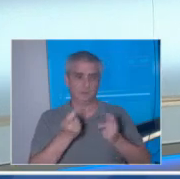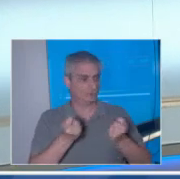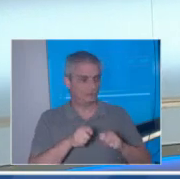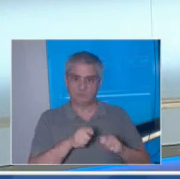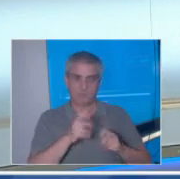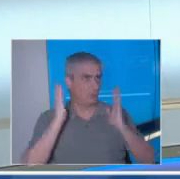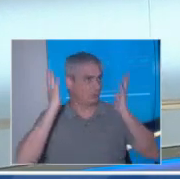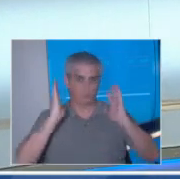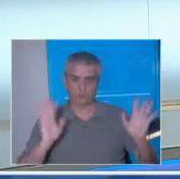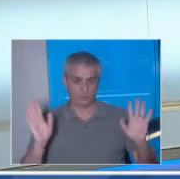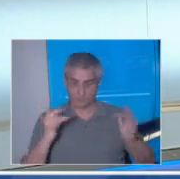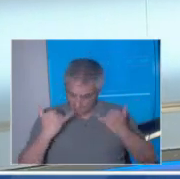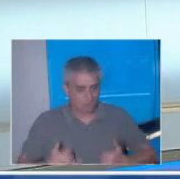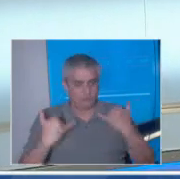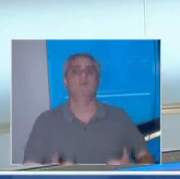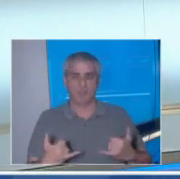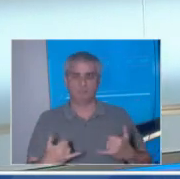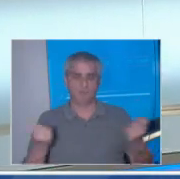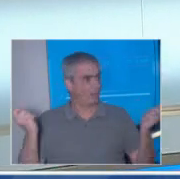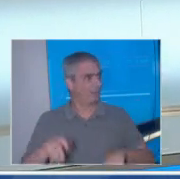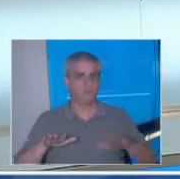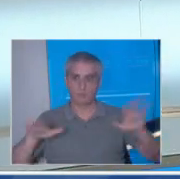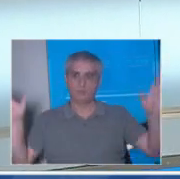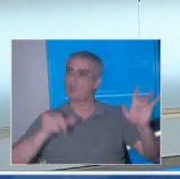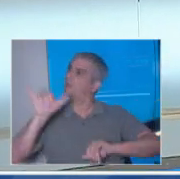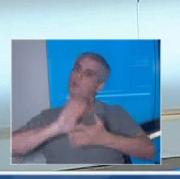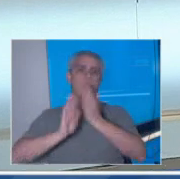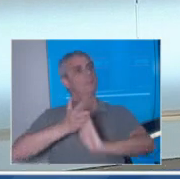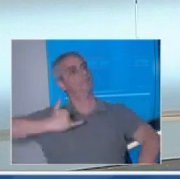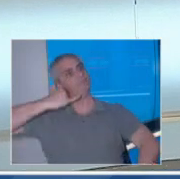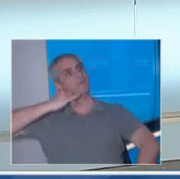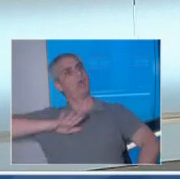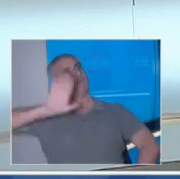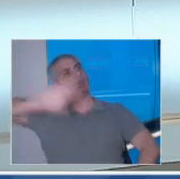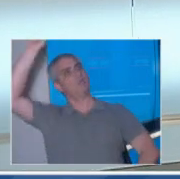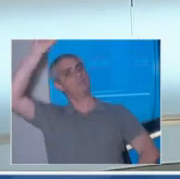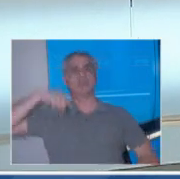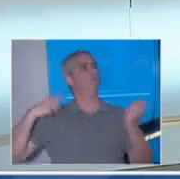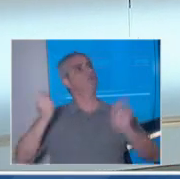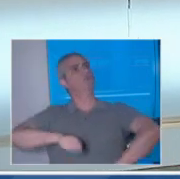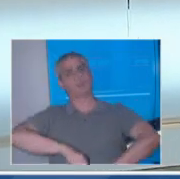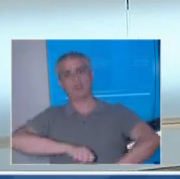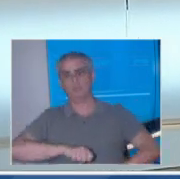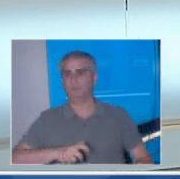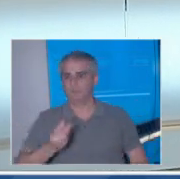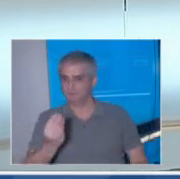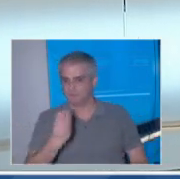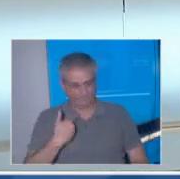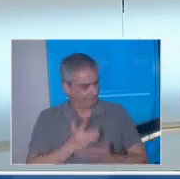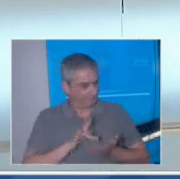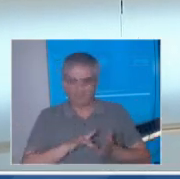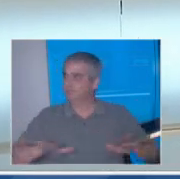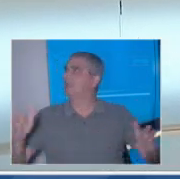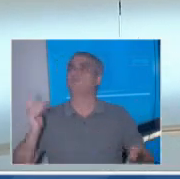שביתה שערורייתית. כן. מהרגע להרגע, לסגור את נתב"ג. אין המראות. אין המראות. אין המראות, אנחנו יוצאים לשביתה, לא הרבה עשרים. רגע, אנחנו בשדה